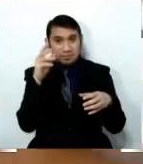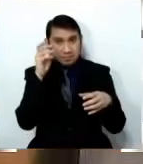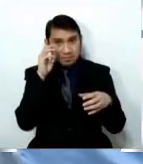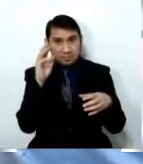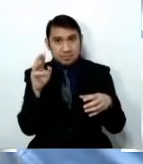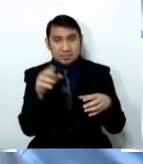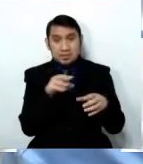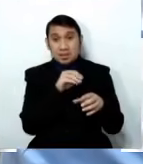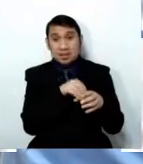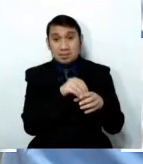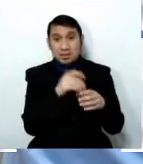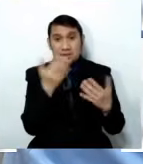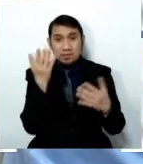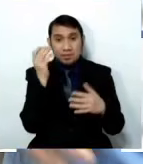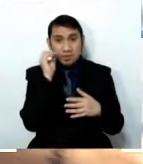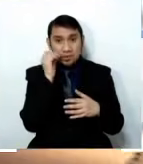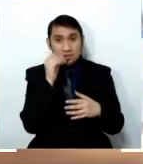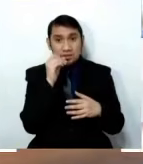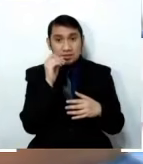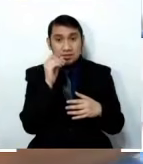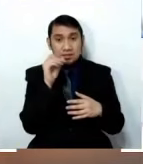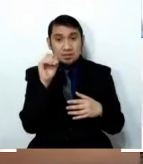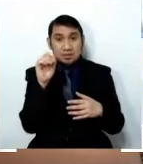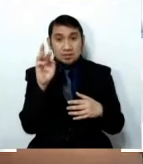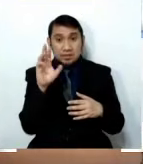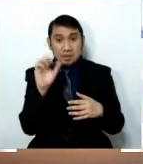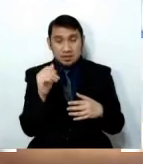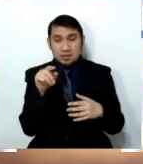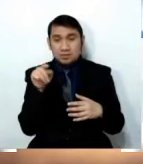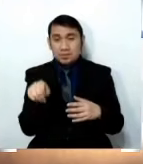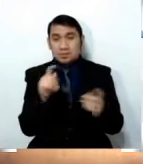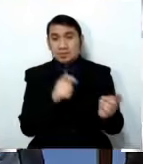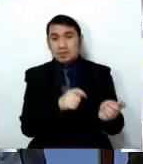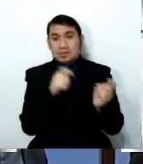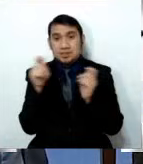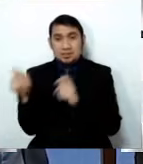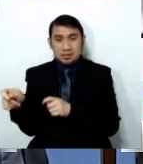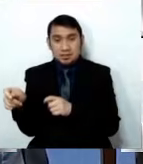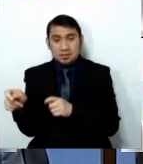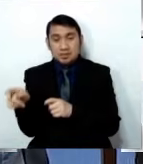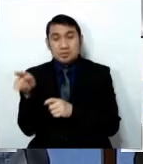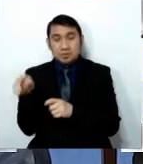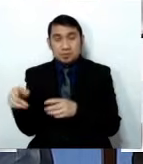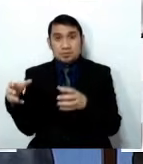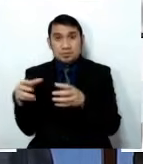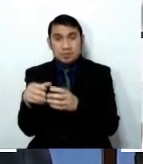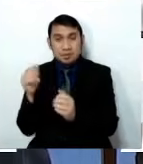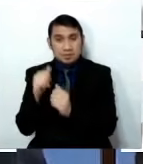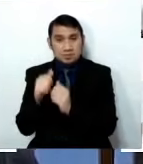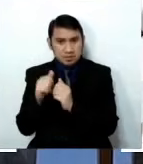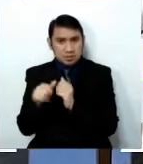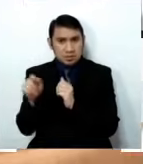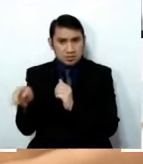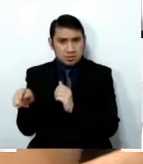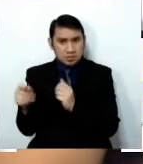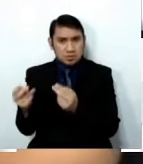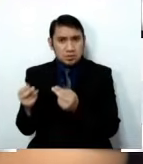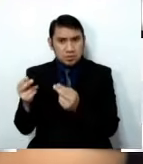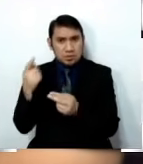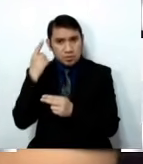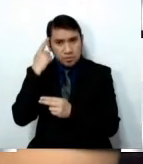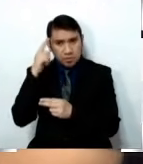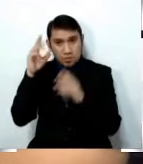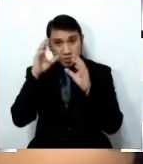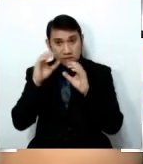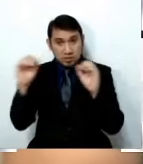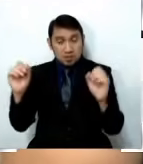Duterte. Ang paglipat ng partido ni Moreno, nangangahulugan bang tatakbo siyang Pangulo sa 2022? Hiningan namin